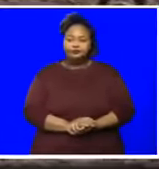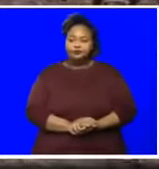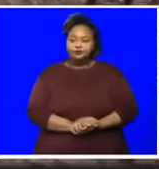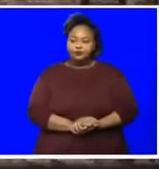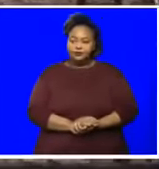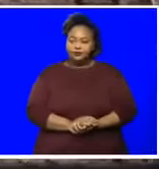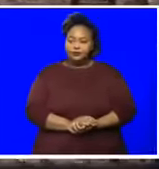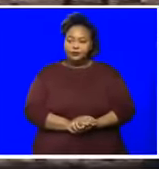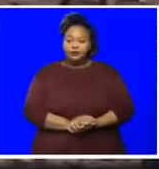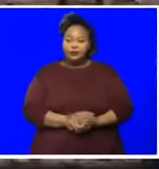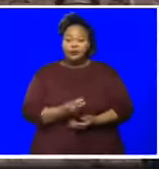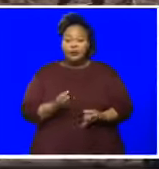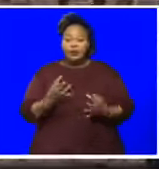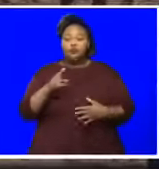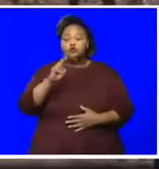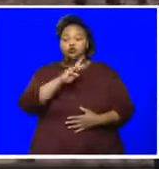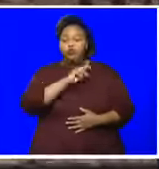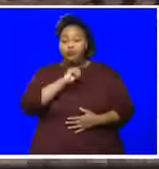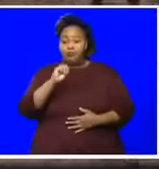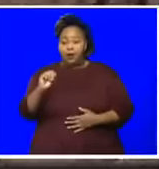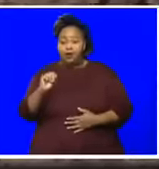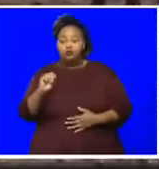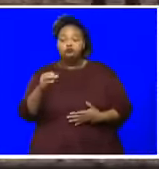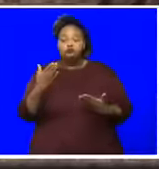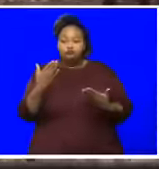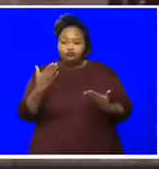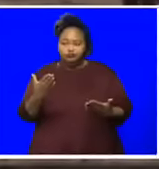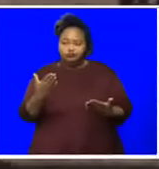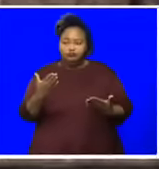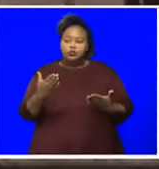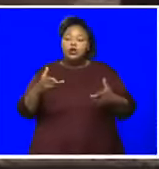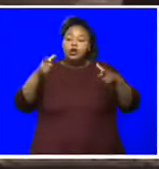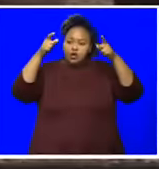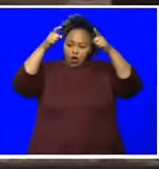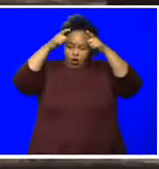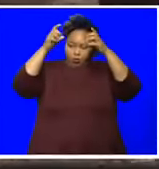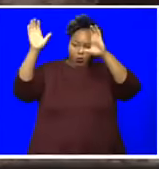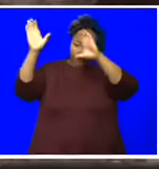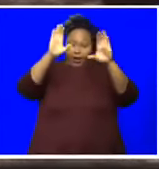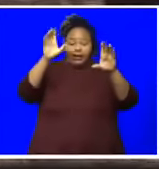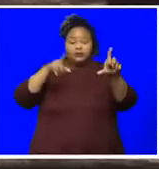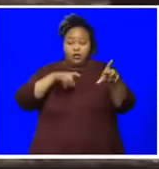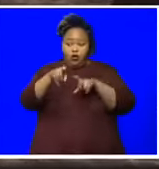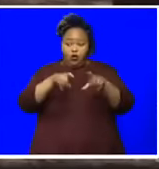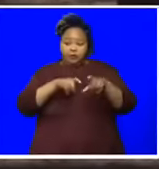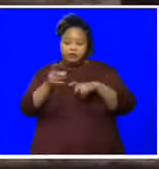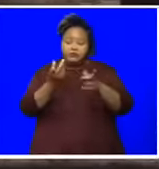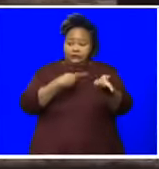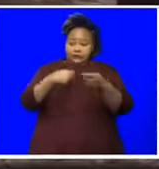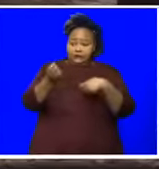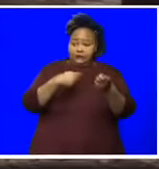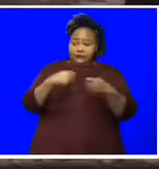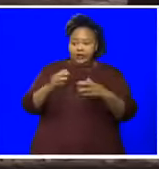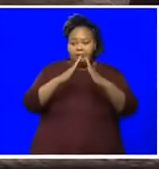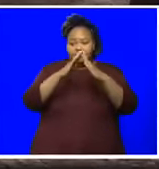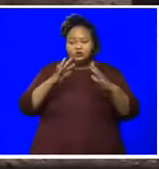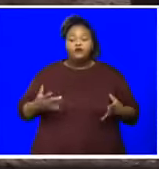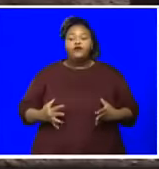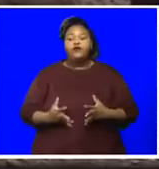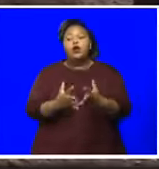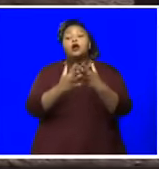iyenga ku 2 million emalangeni imali lesiyakhiwe ekuthengiseni ekugcuzelana kwetinkomo emauctions lentiwe elitiko